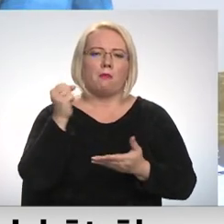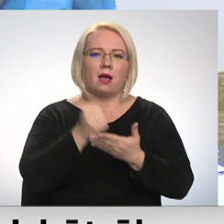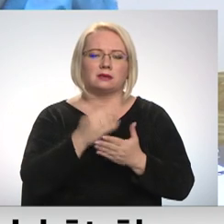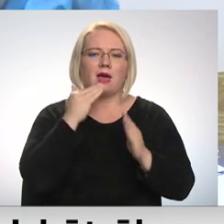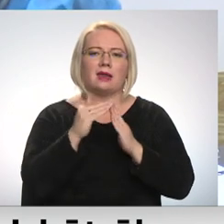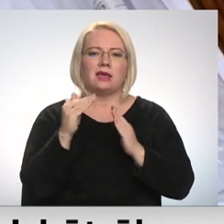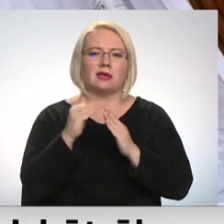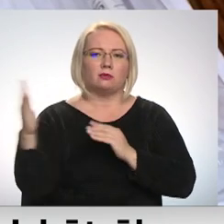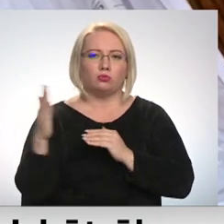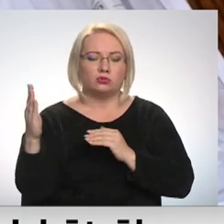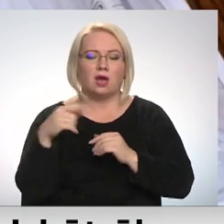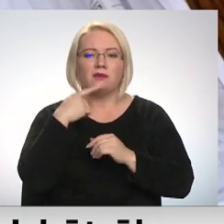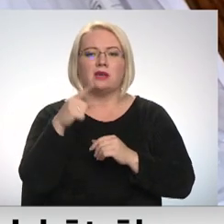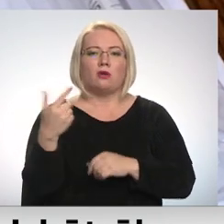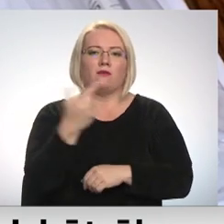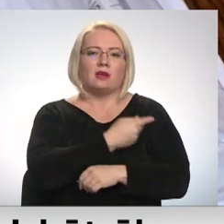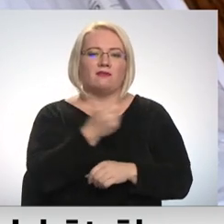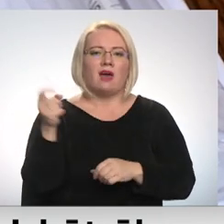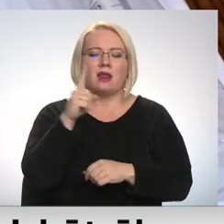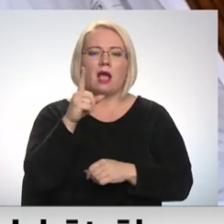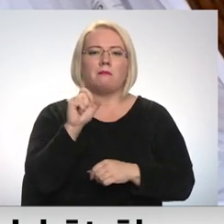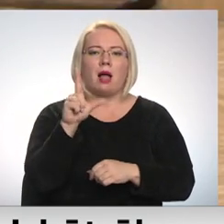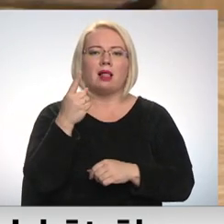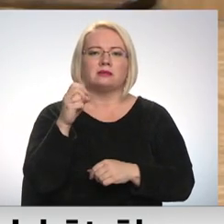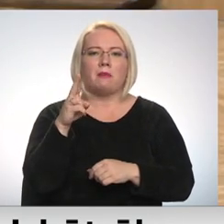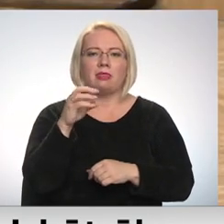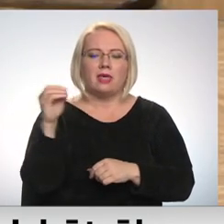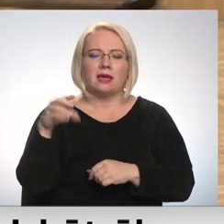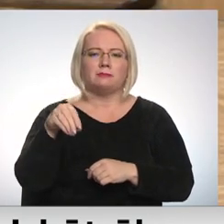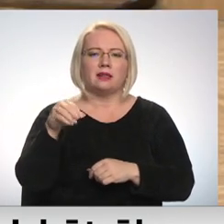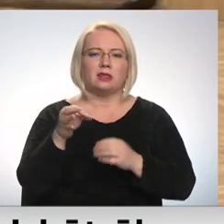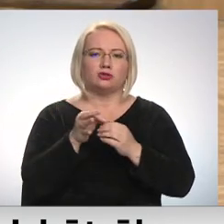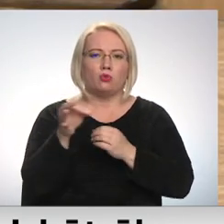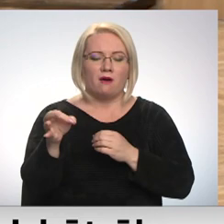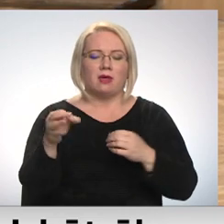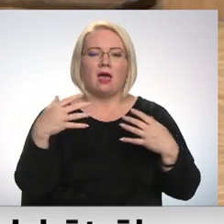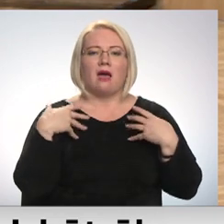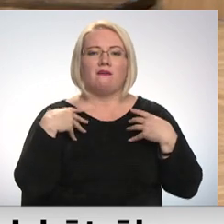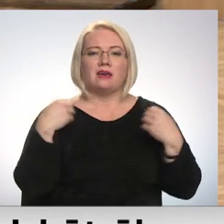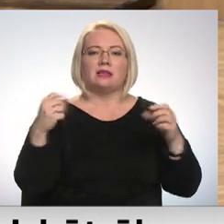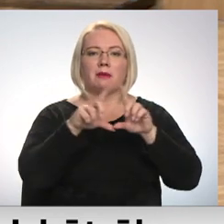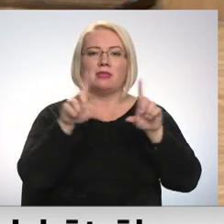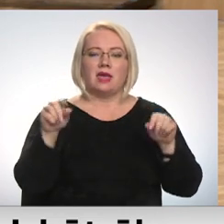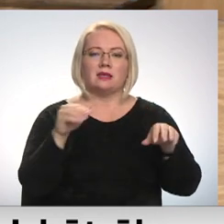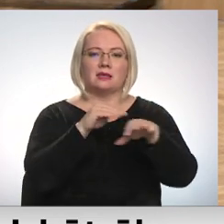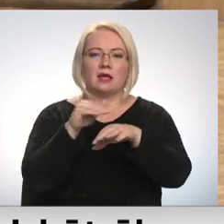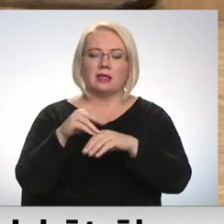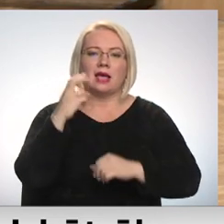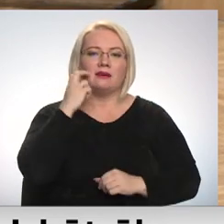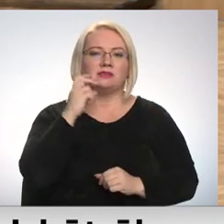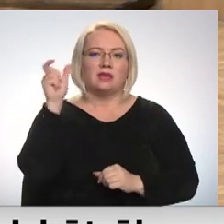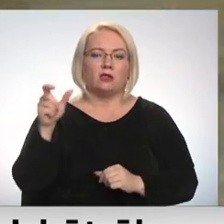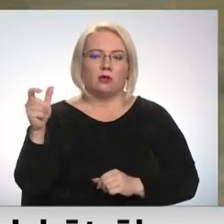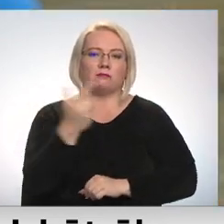80% vakcinēti palsmanē smiltenes novadā. Nacionālais veselības dienas satgādina, ka seņoriem vakcinācija notiek bez